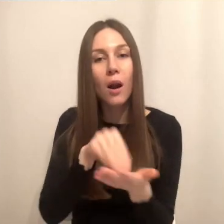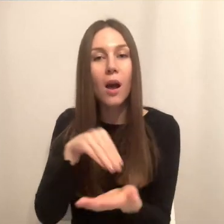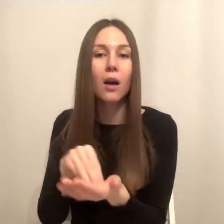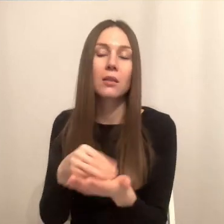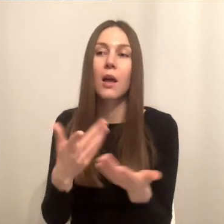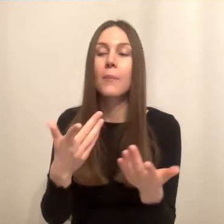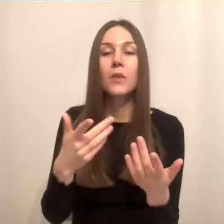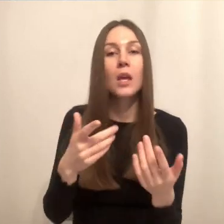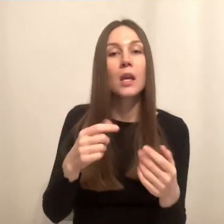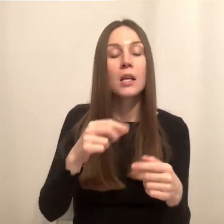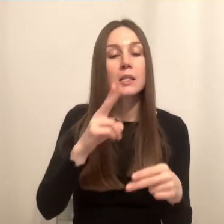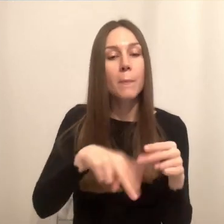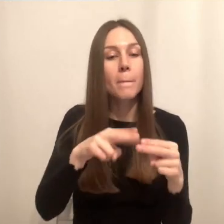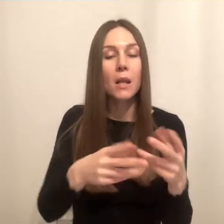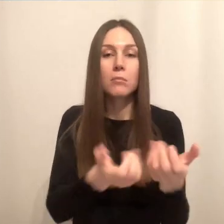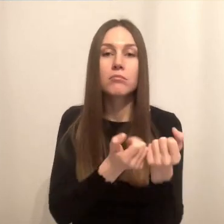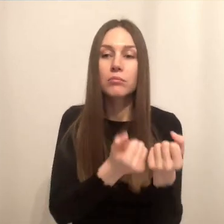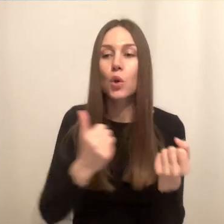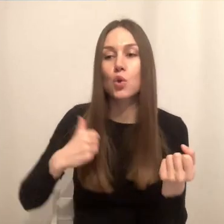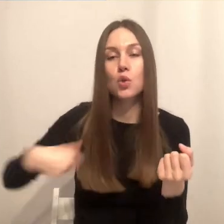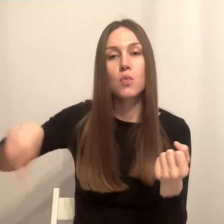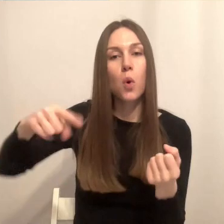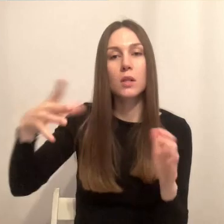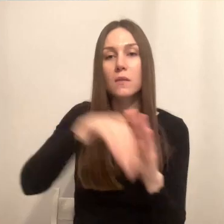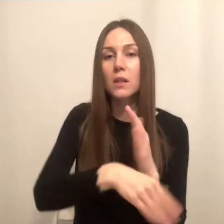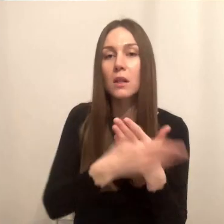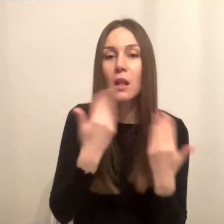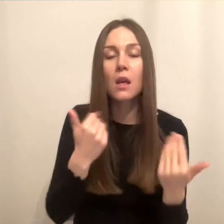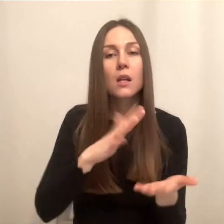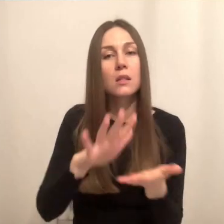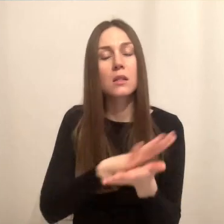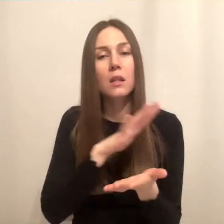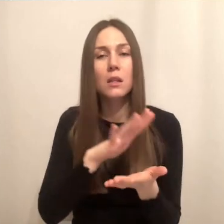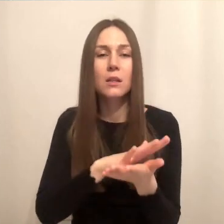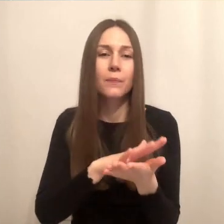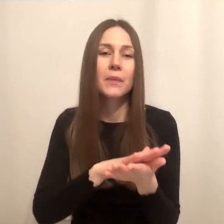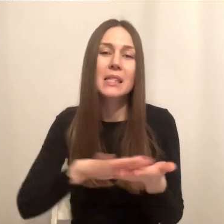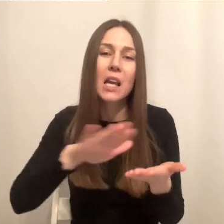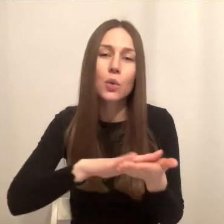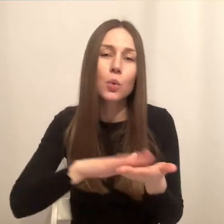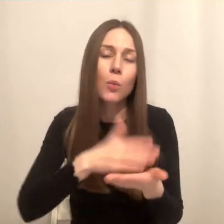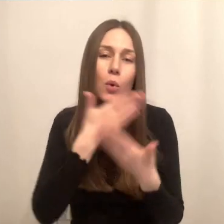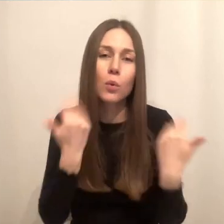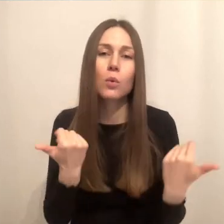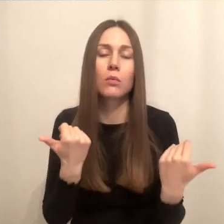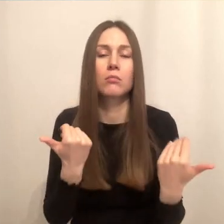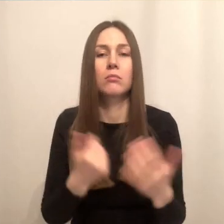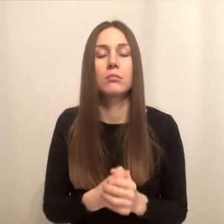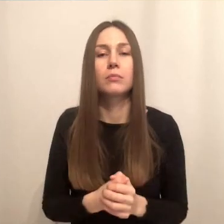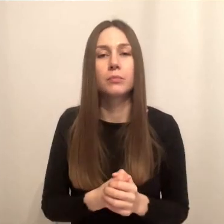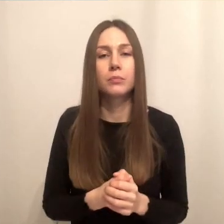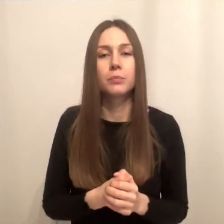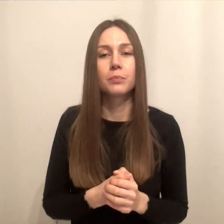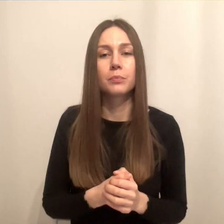neįtraukimas į sprendimų prieimimą, skaidrumo stoka, partinė karjera ir kiti dalykai, tai iš